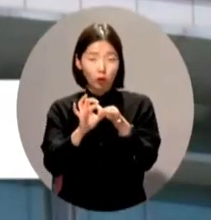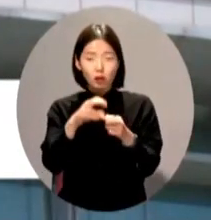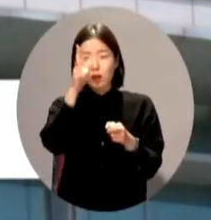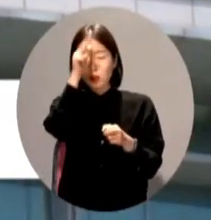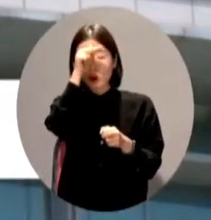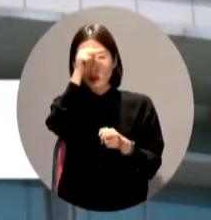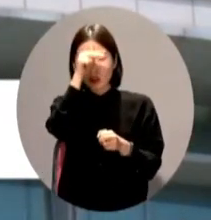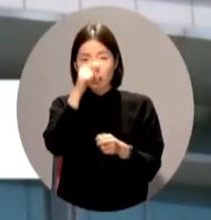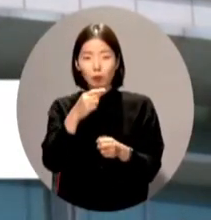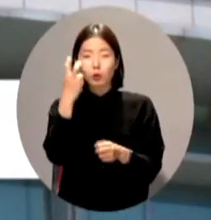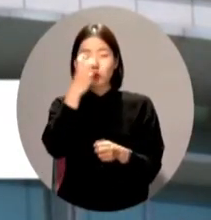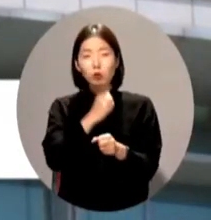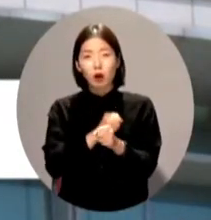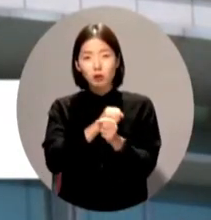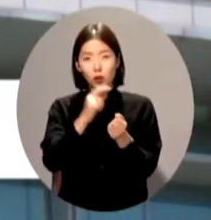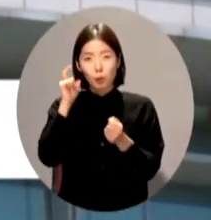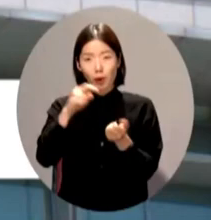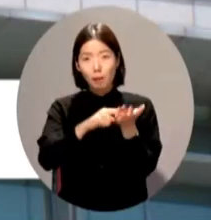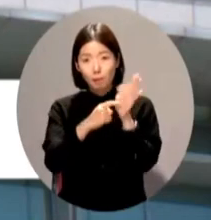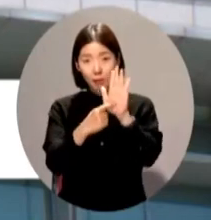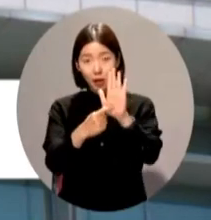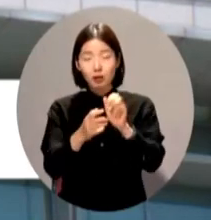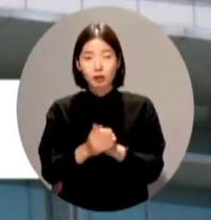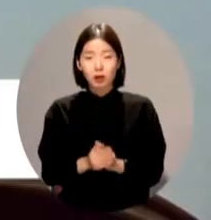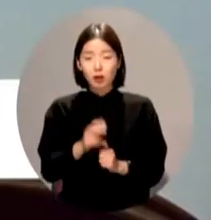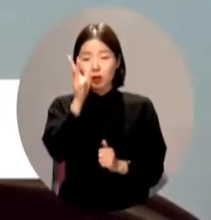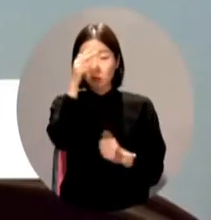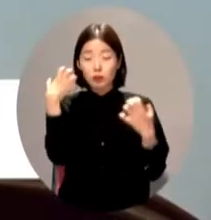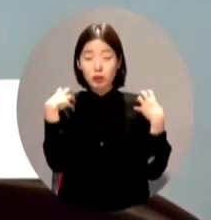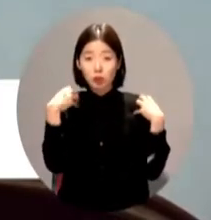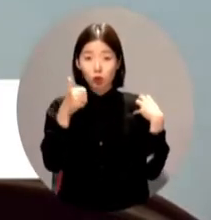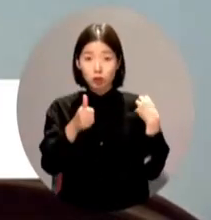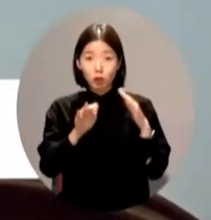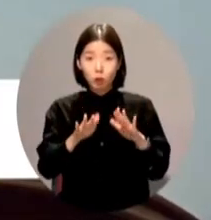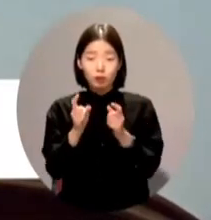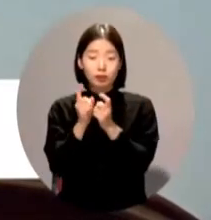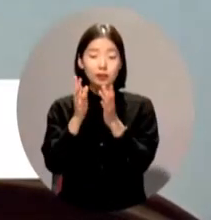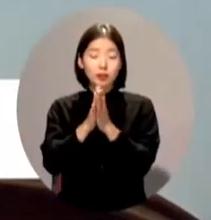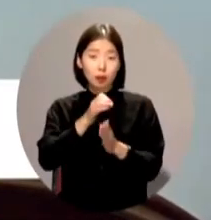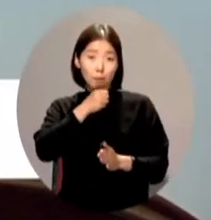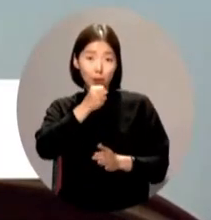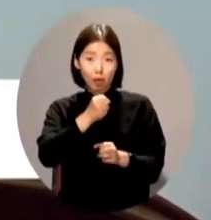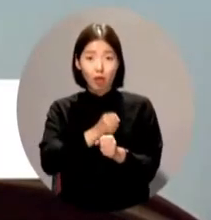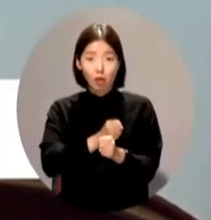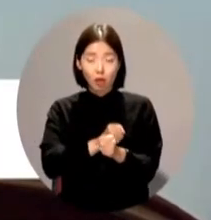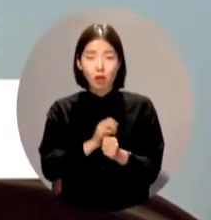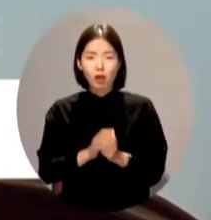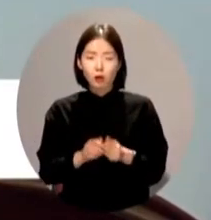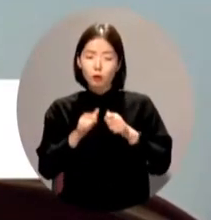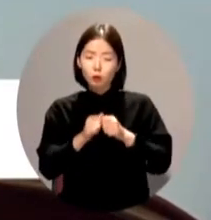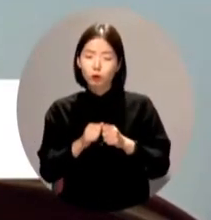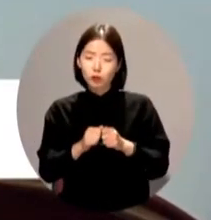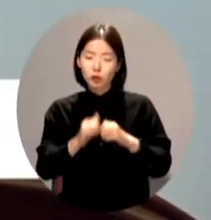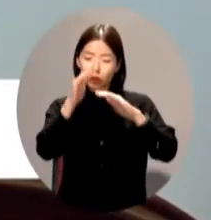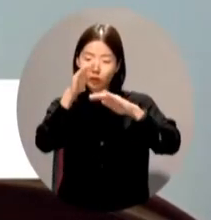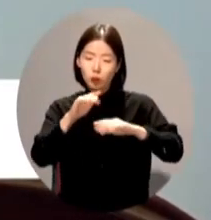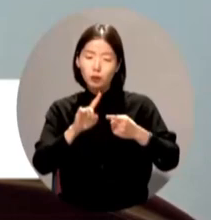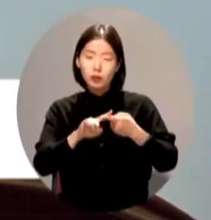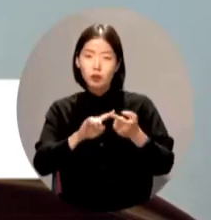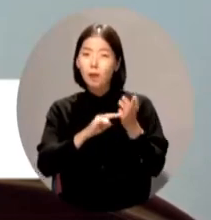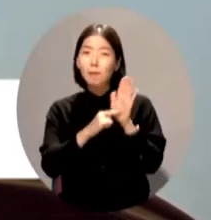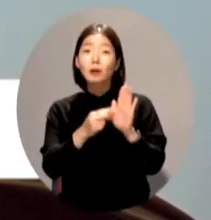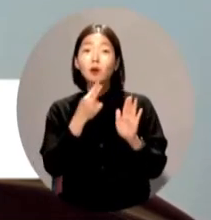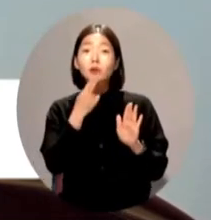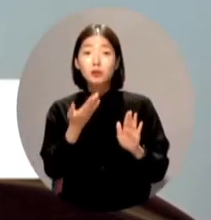수사 의지를 피력했습니다 2 0 3 전부 경찰청장은 오늘 기자들과 만난 자리에서 구체적인 수사 상황을 언급하지